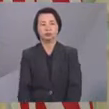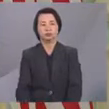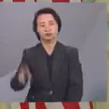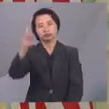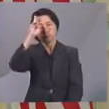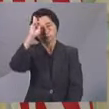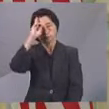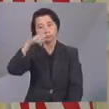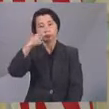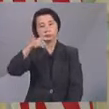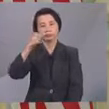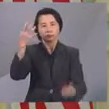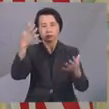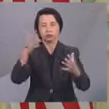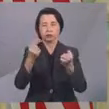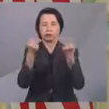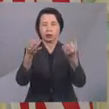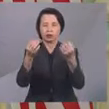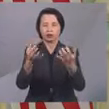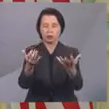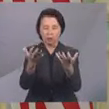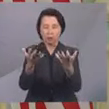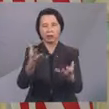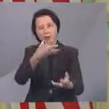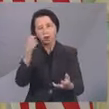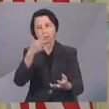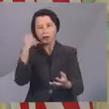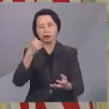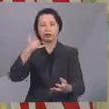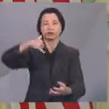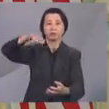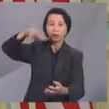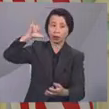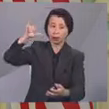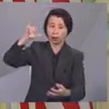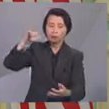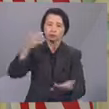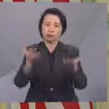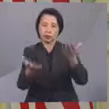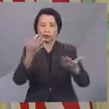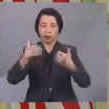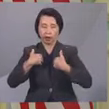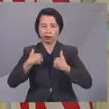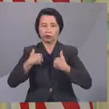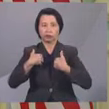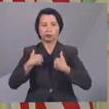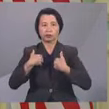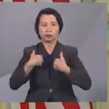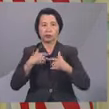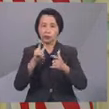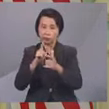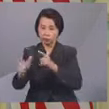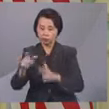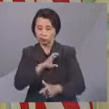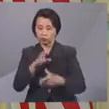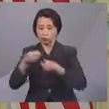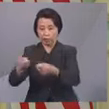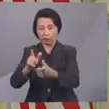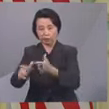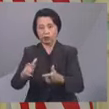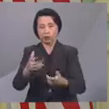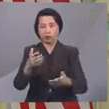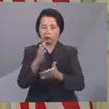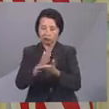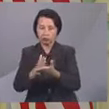Seperti saya kata tadi, ramai yang berlumba-lumba untuk balik semalam. Mungkin ada yang dah ada kebenaran agaknya ataupun yang tak